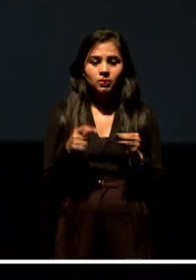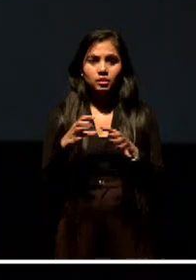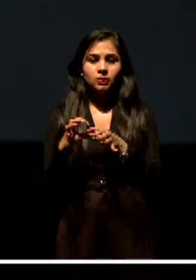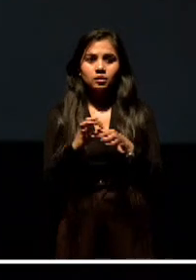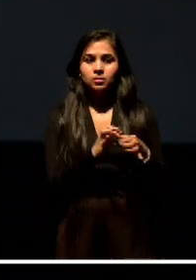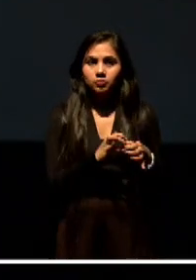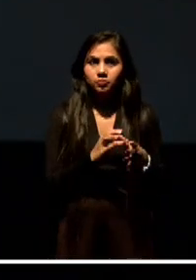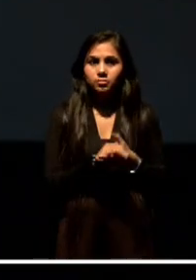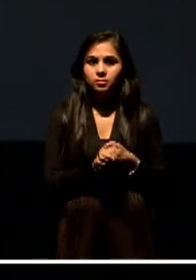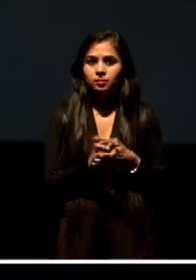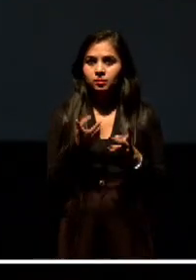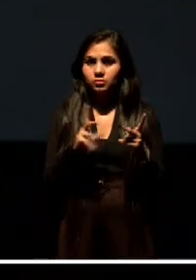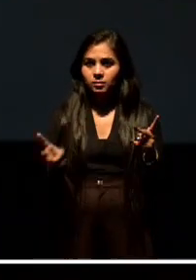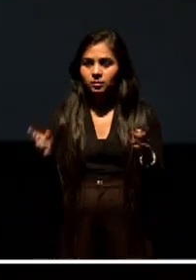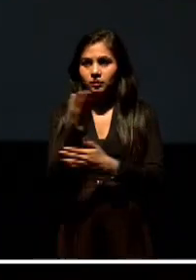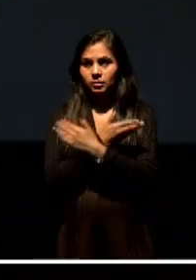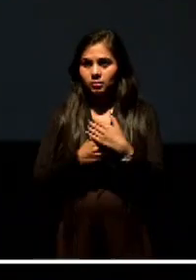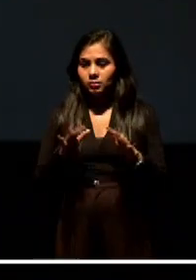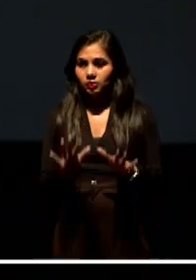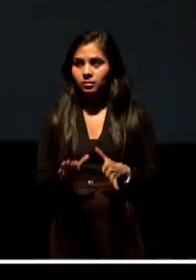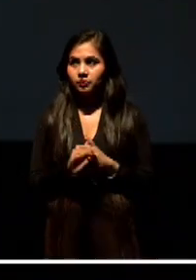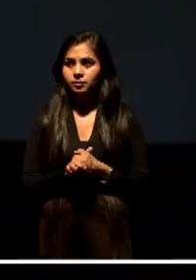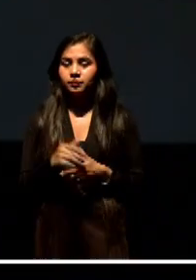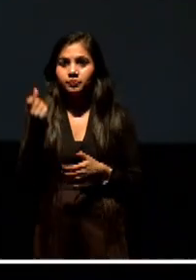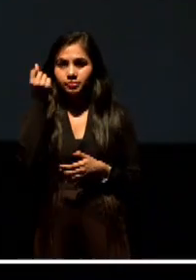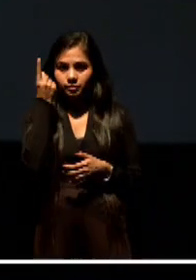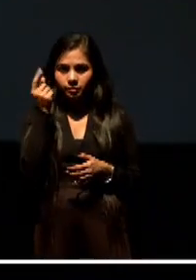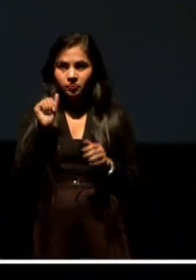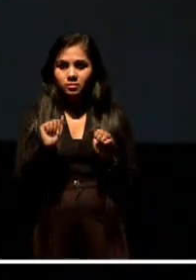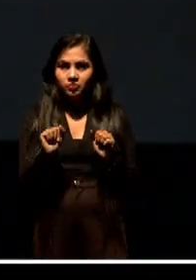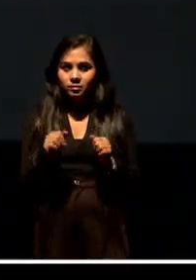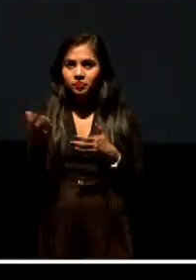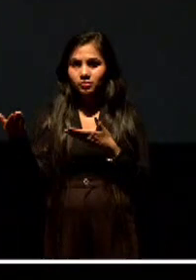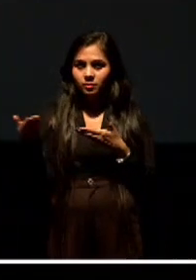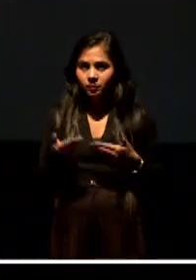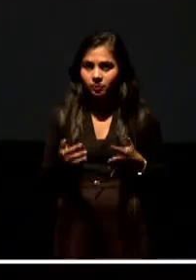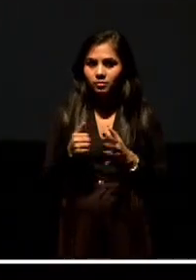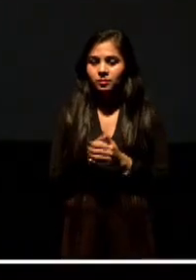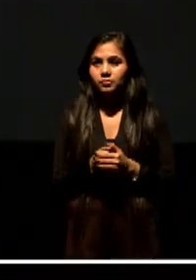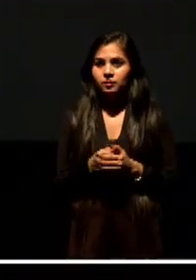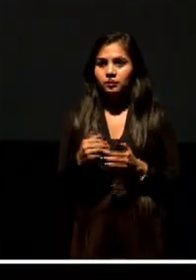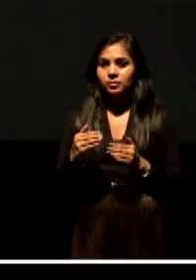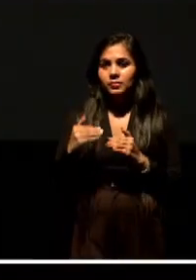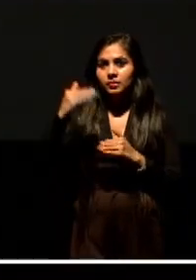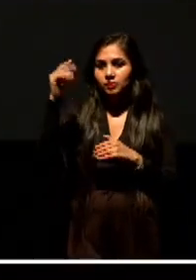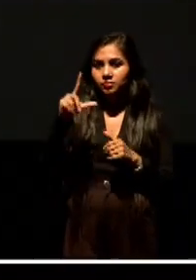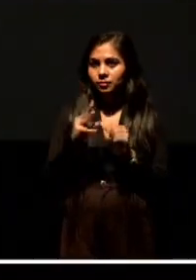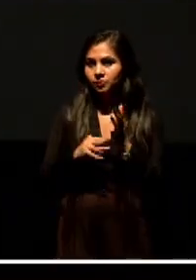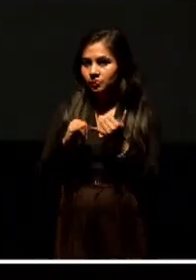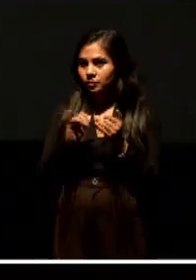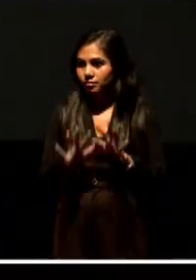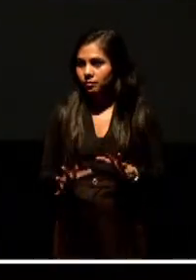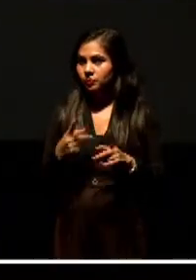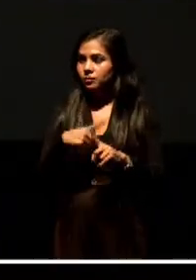with other type of disabilities. And I understand कि आप IIM अहमदाबाद के बड़े सीनियर एलमनस भी हैं, और